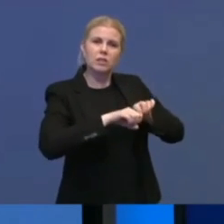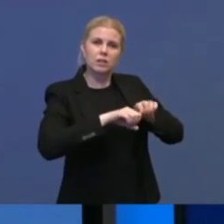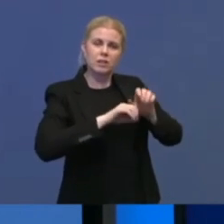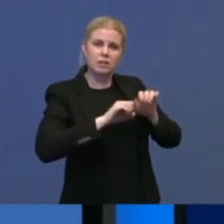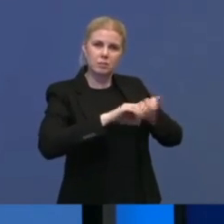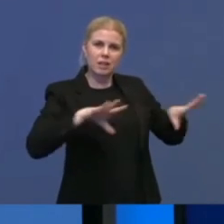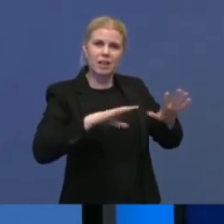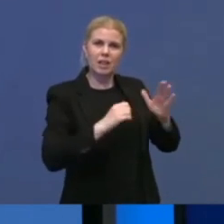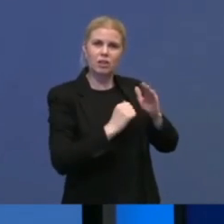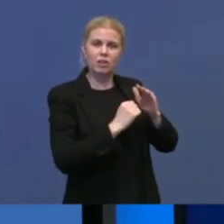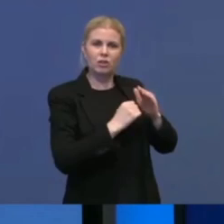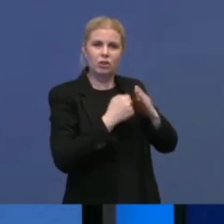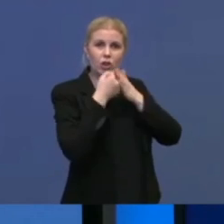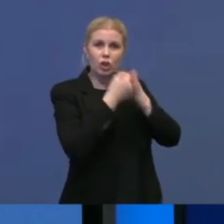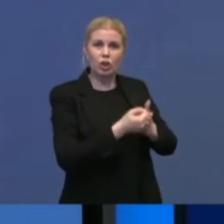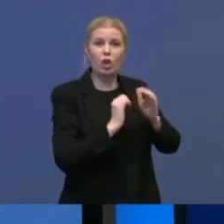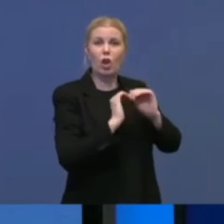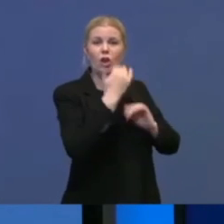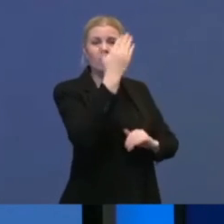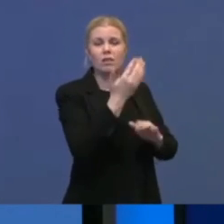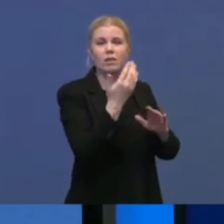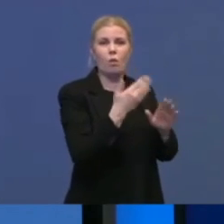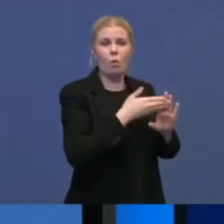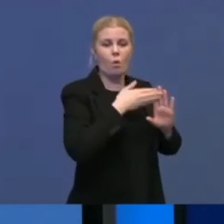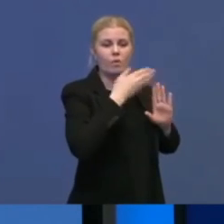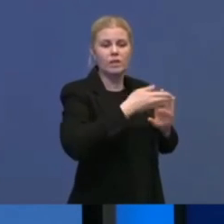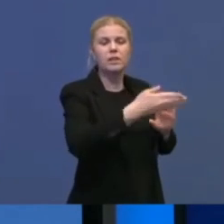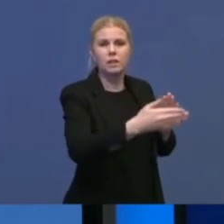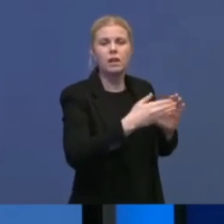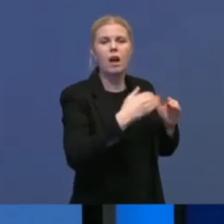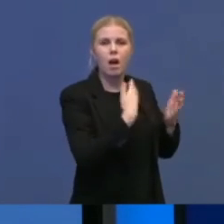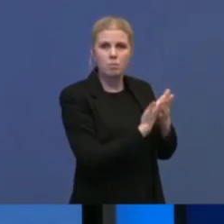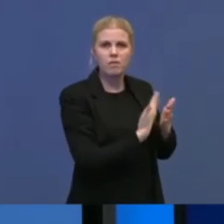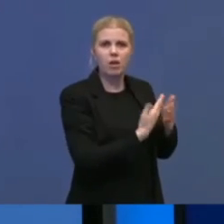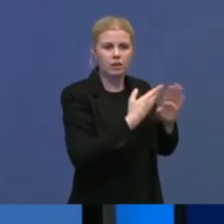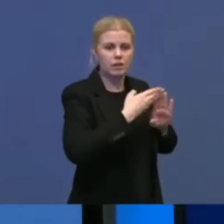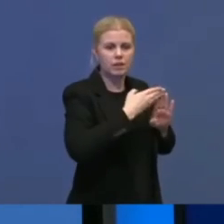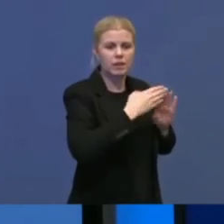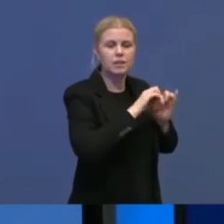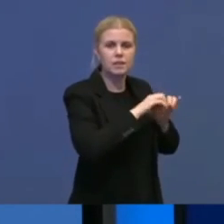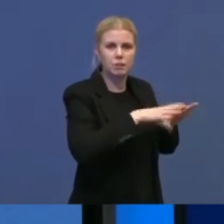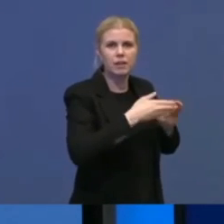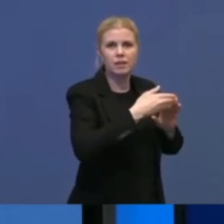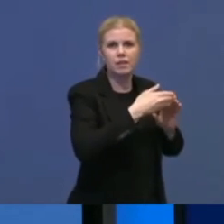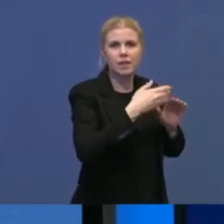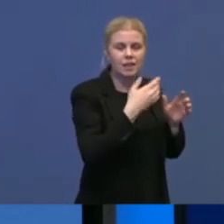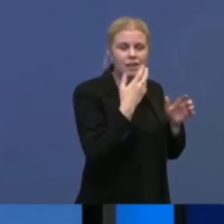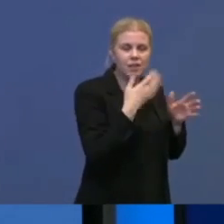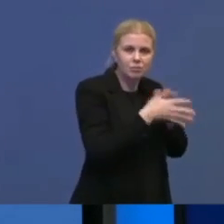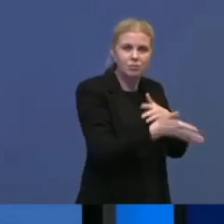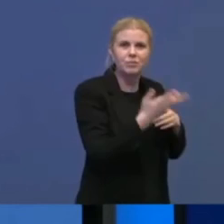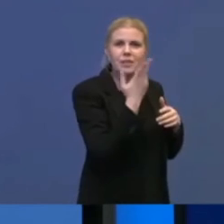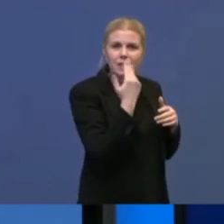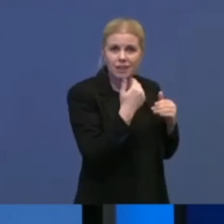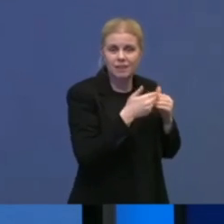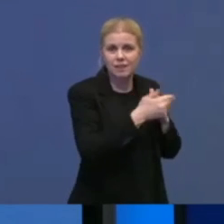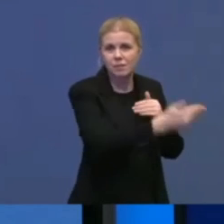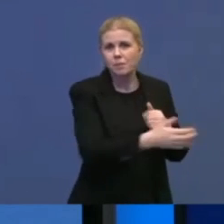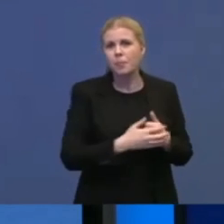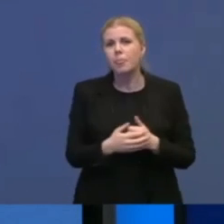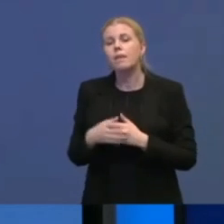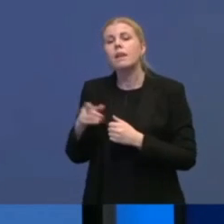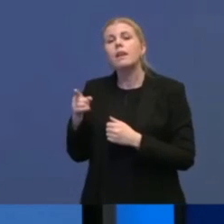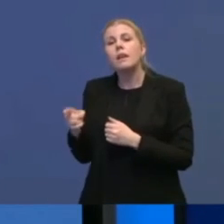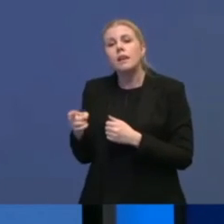da gmooyinka uqadad iskua kalakadistu sarrayo in muddaa. Laga bilabo birri waxa laga qaadi wajib ki karantin